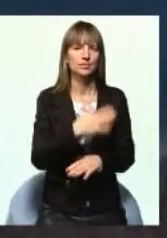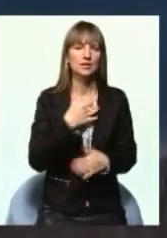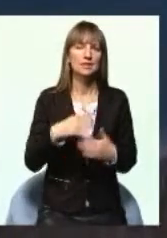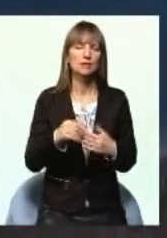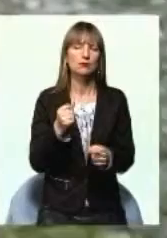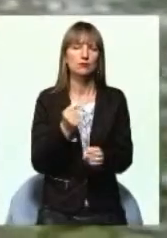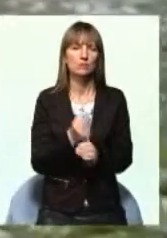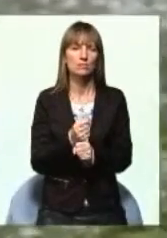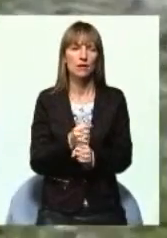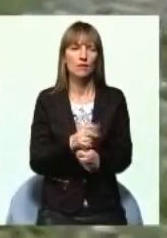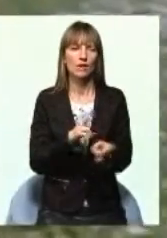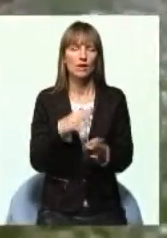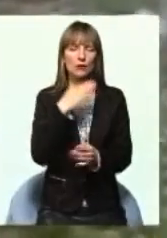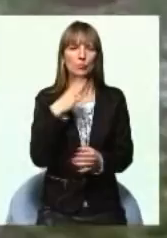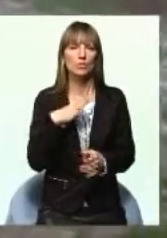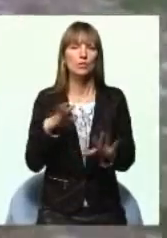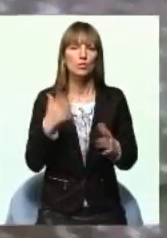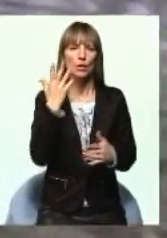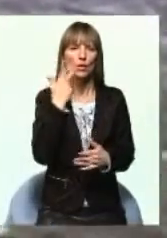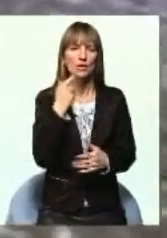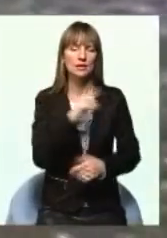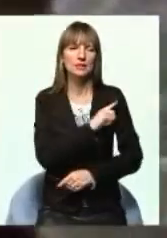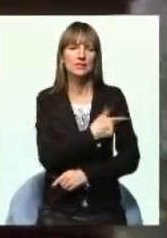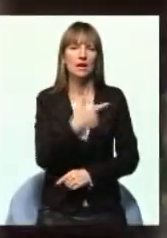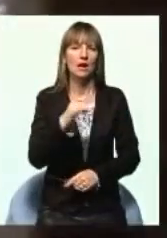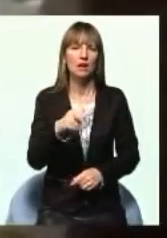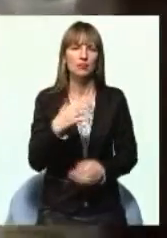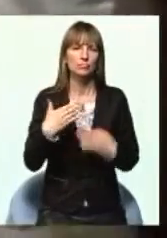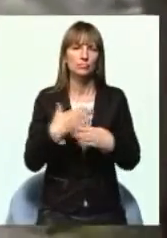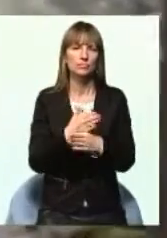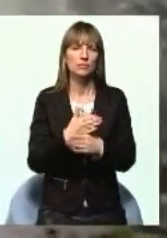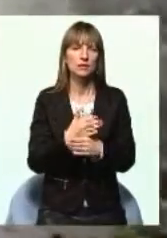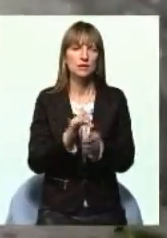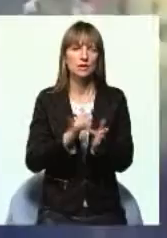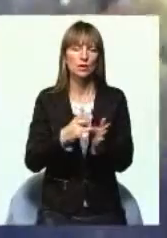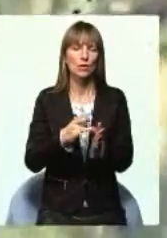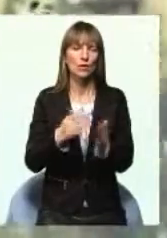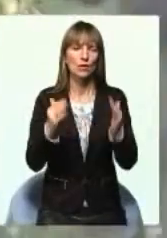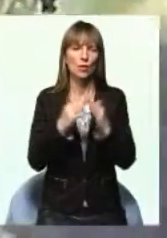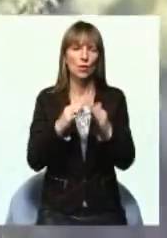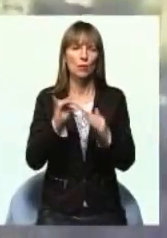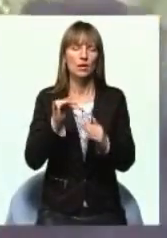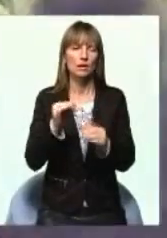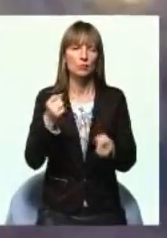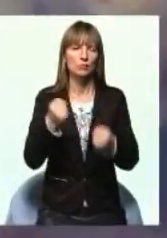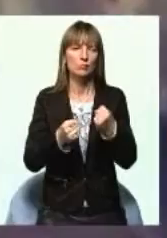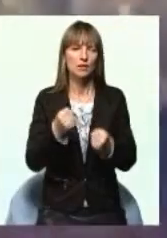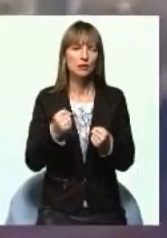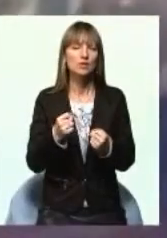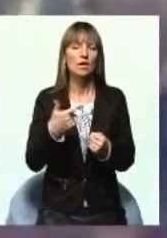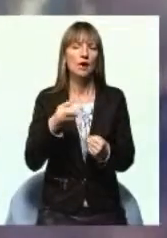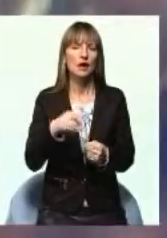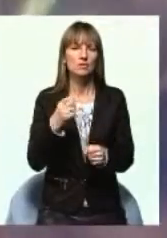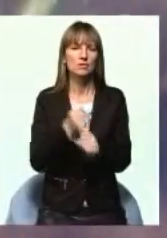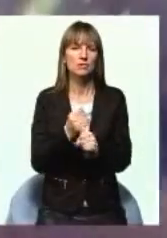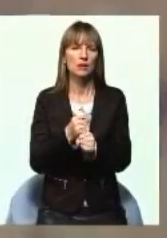накоївши багато лиха. Бували і випадки, коли сильний град розбивав скло у будинках та транспорті. Град утворюється зазвичай при